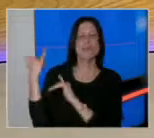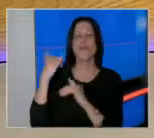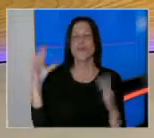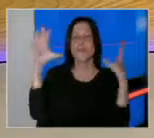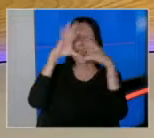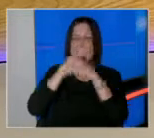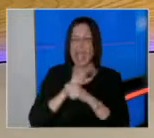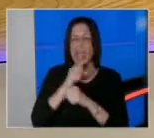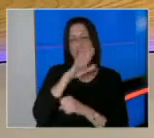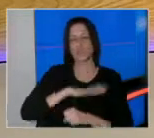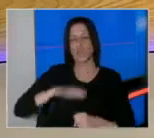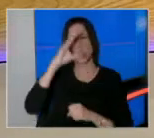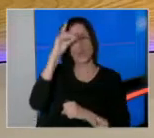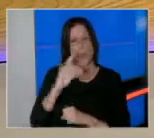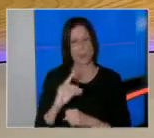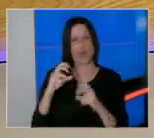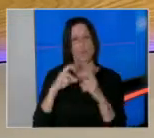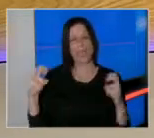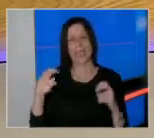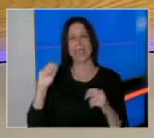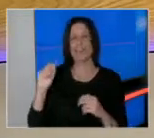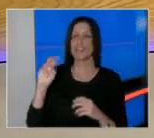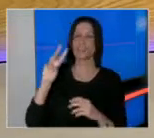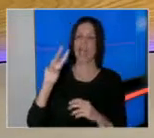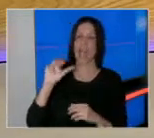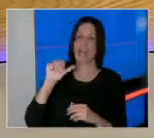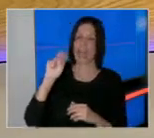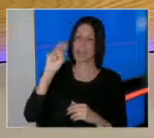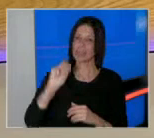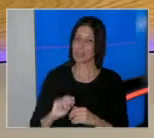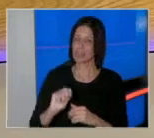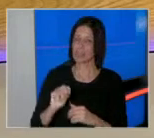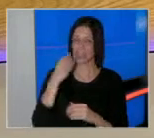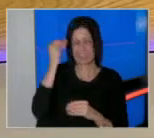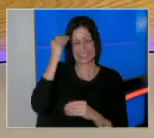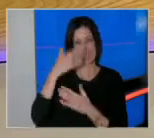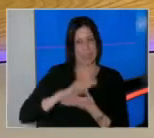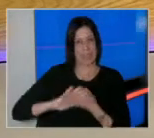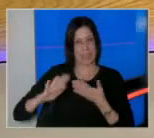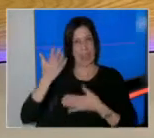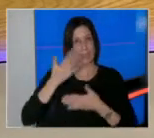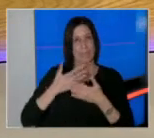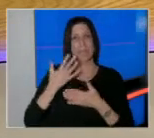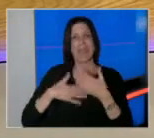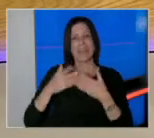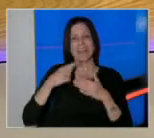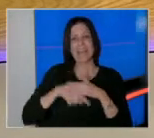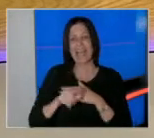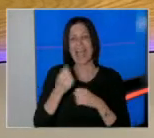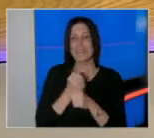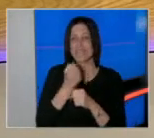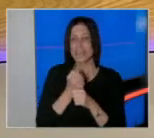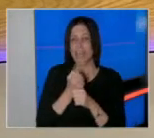לילה לשכונות דרומיות בעיר, נווה שאנן לדוגמה. רק מזכיר שבהתחלה מהגרי עבודה ישבו